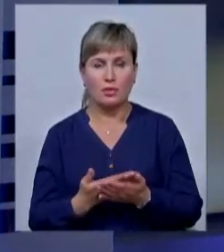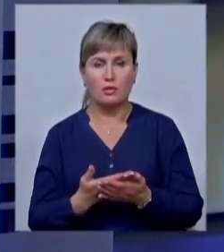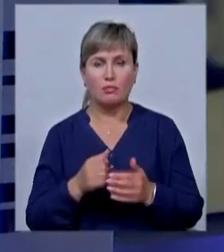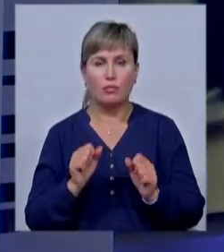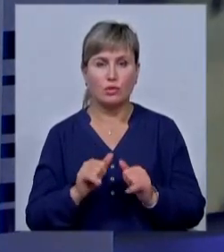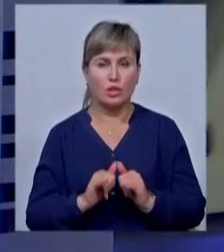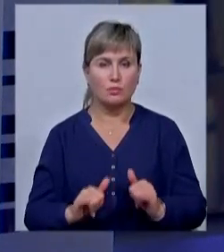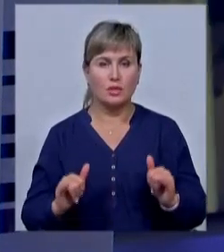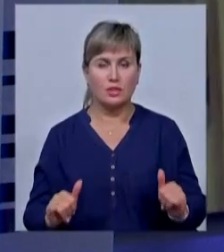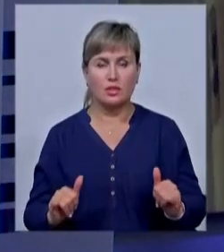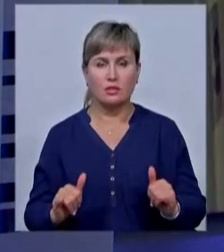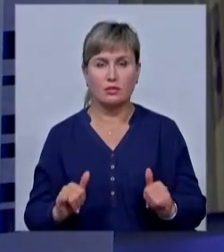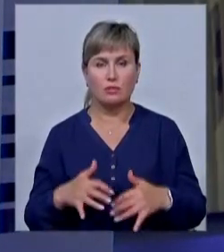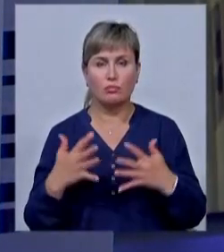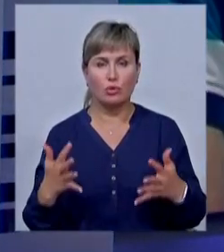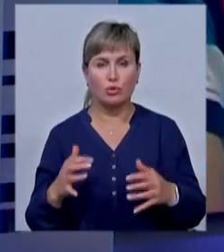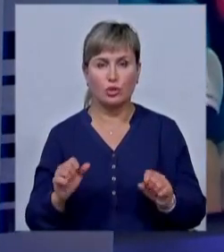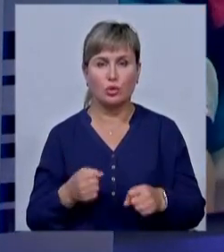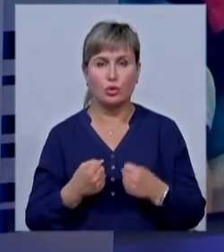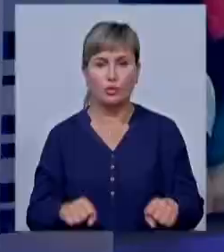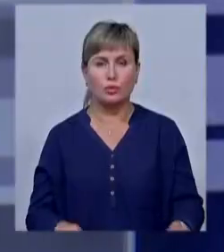способен распространяться с большей скоростью.